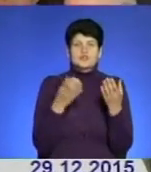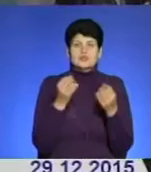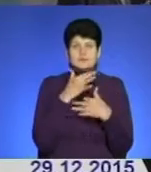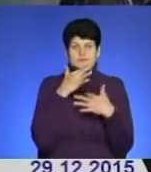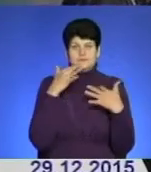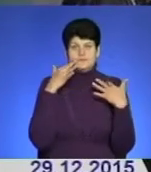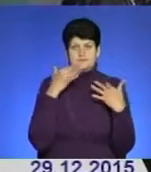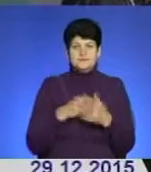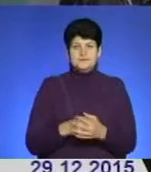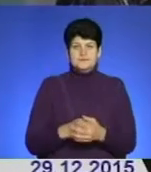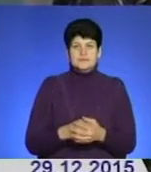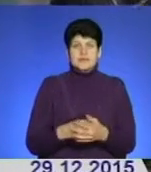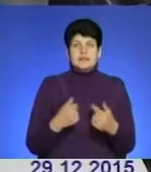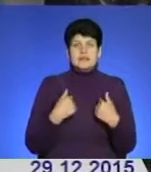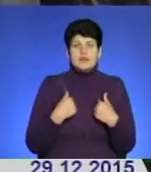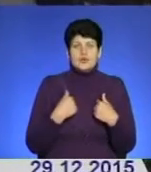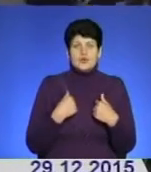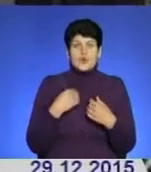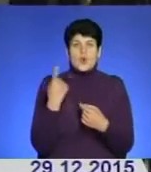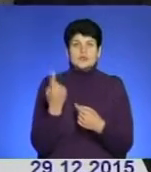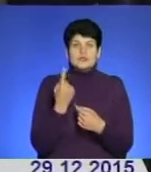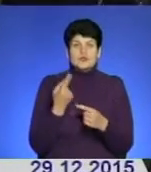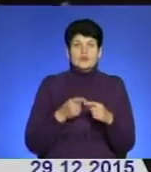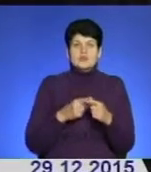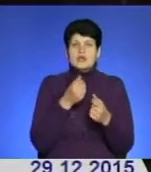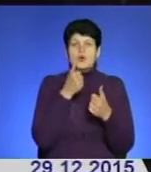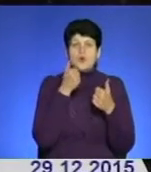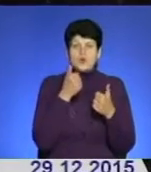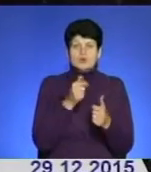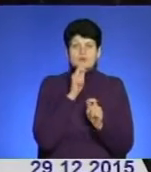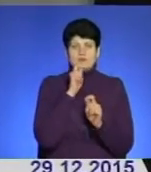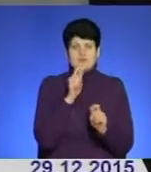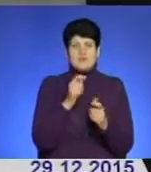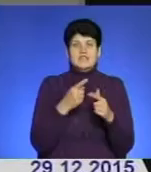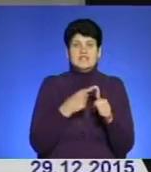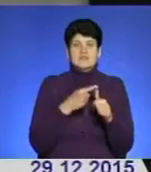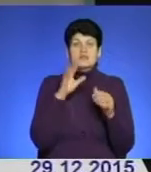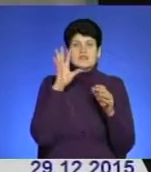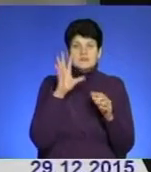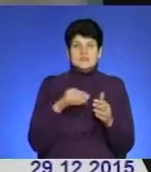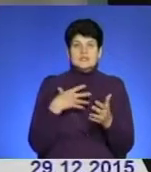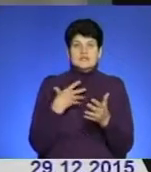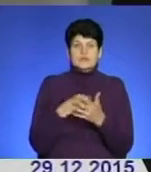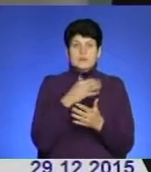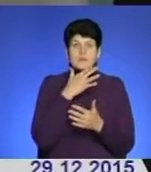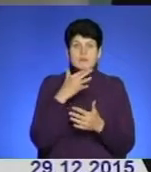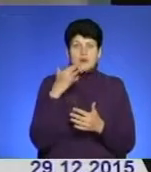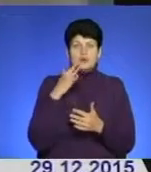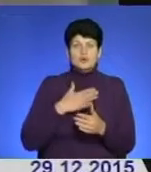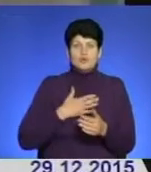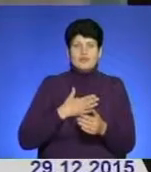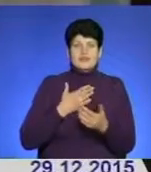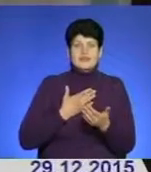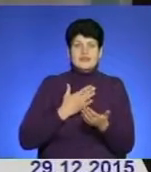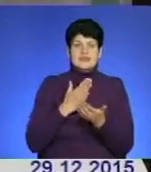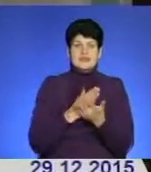чимало. Для моїх одиноких це є дуже хороший подарунок. Я би від імені всіх своїх, бо багато моїх, ви знаєте, одиноких є лежачі, в